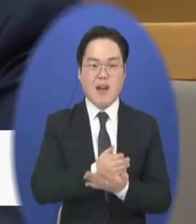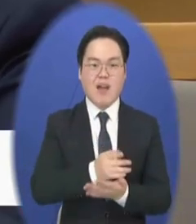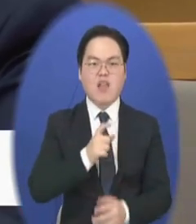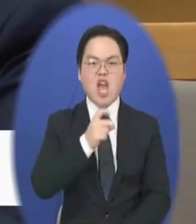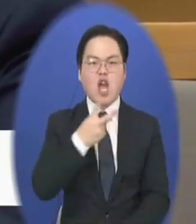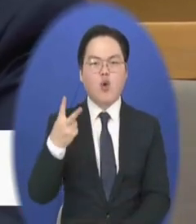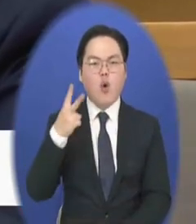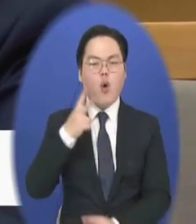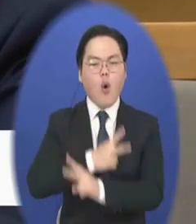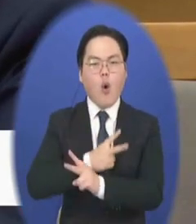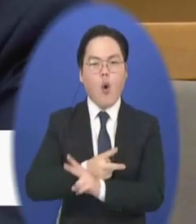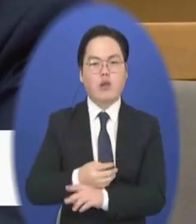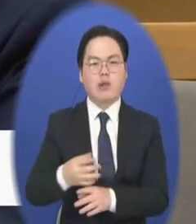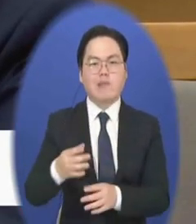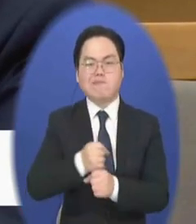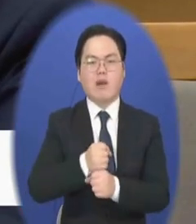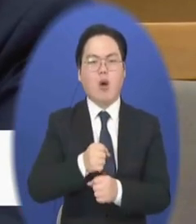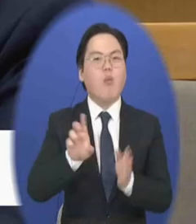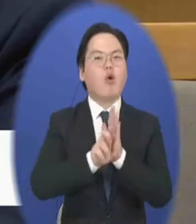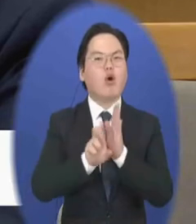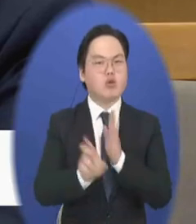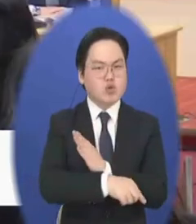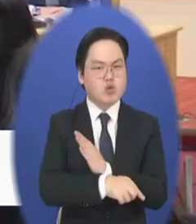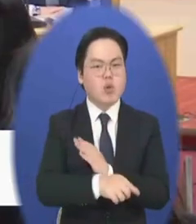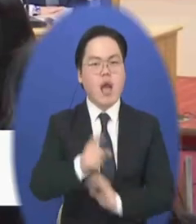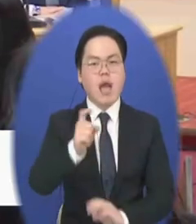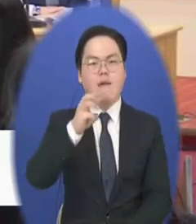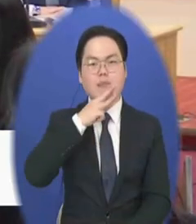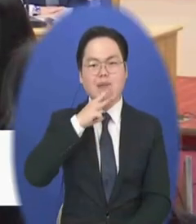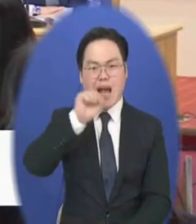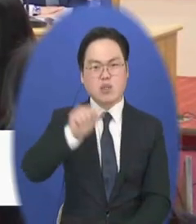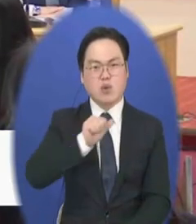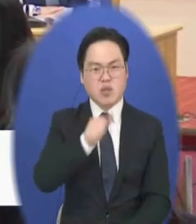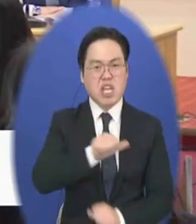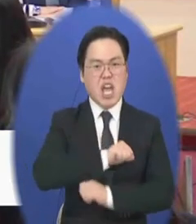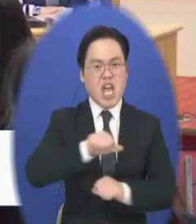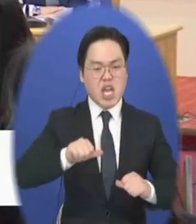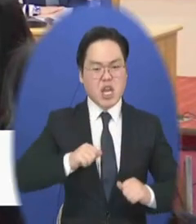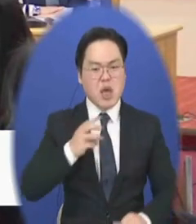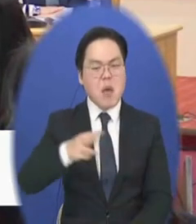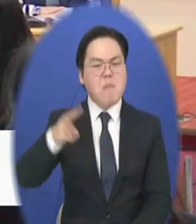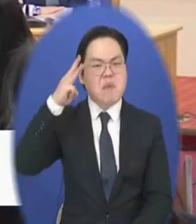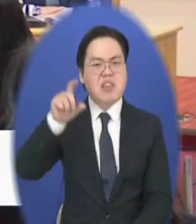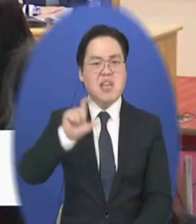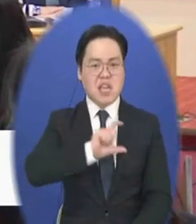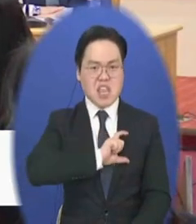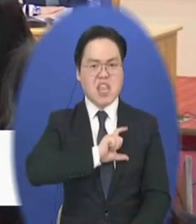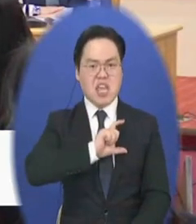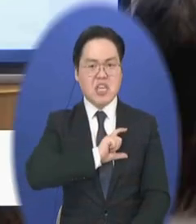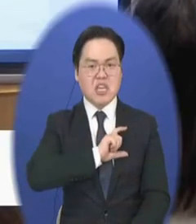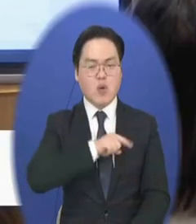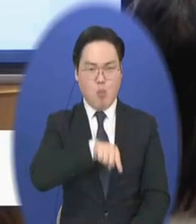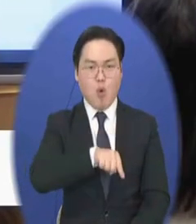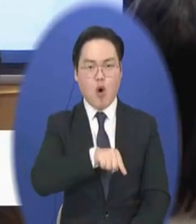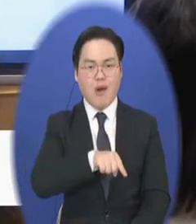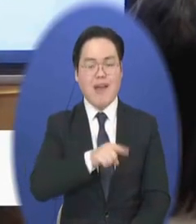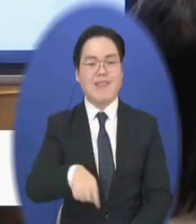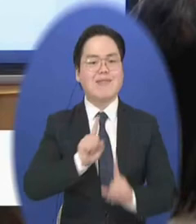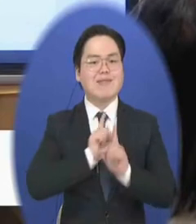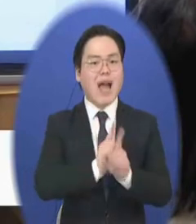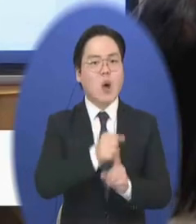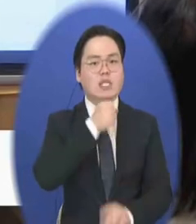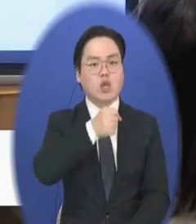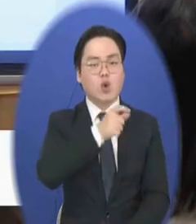боож хаагдуулж болохгүй. Энэ бол зөвхөн хэвлэл мэдээллийнхний асуудал биш. Иргэн бүрийн мэдэх эрхтэй холбоотой гэдгийг сэтгүүлчид хэлж байгаа юм. Энэ дагуу